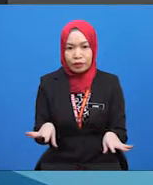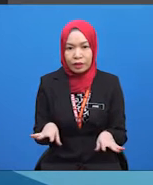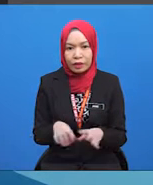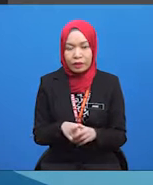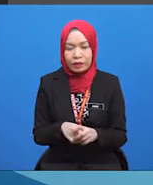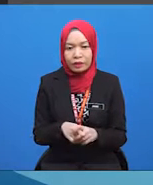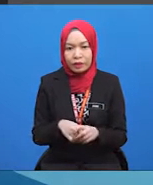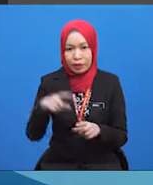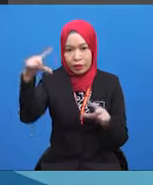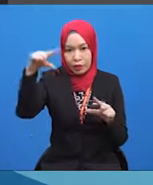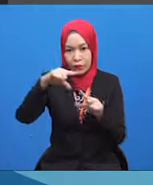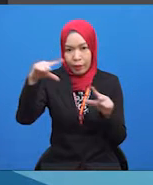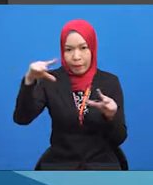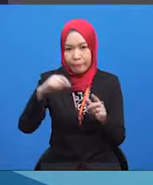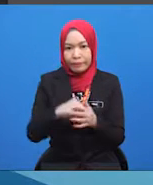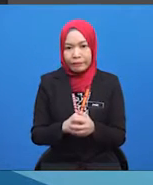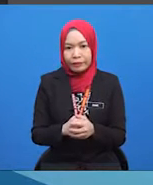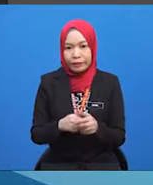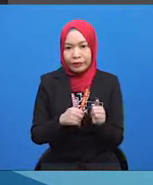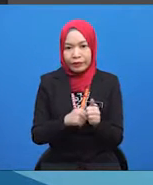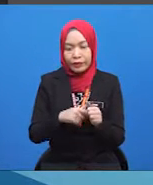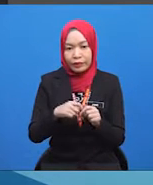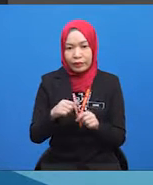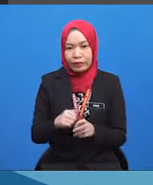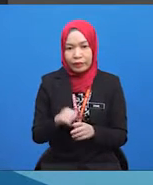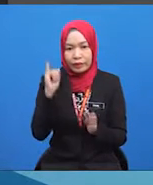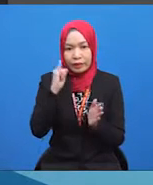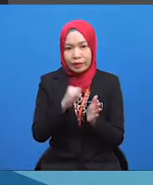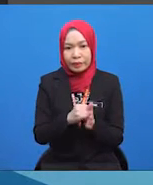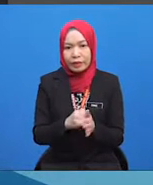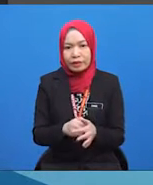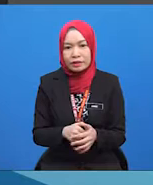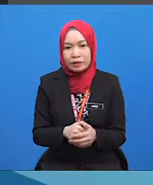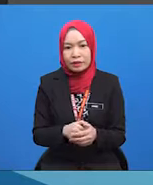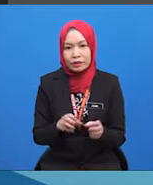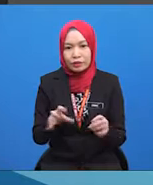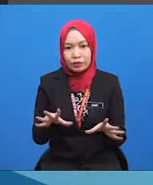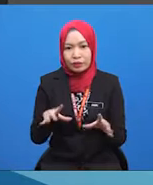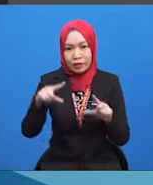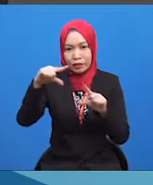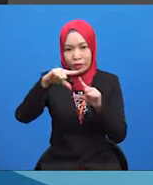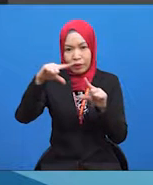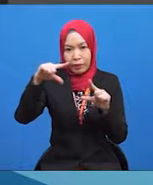Laraskan imej tersebut menutupi imej burung yang telah di-crop.